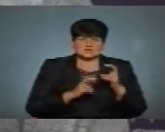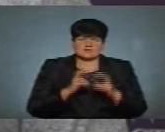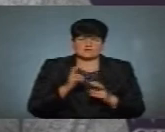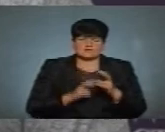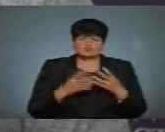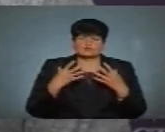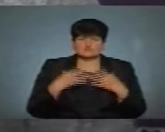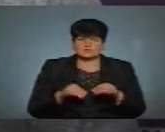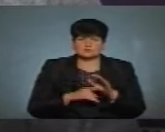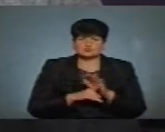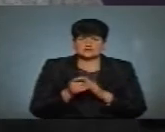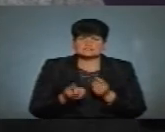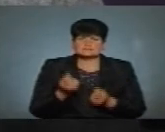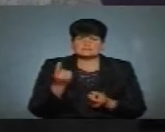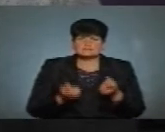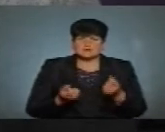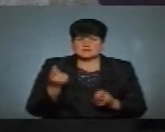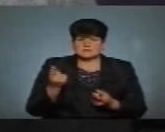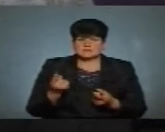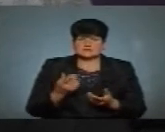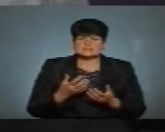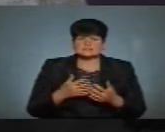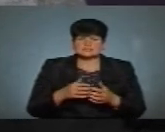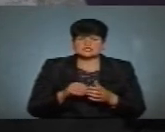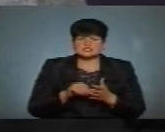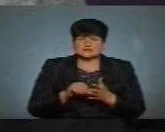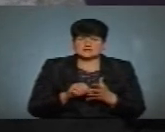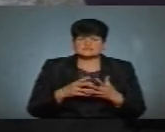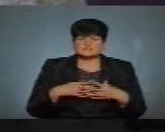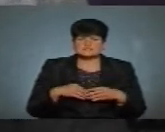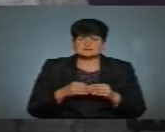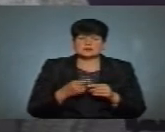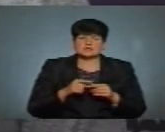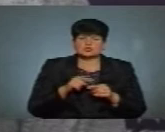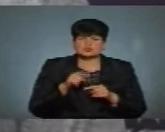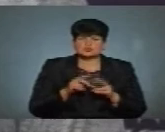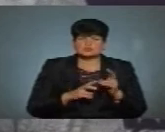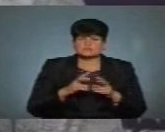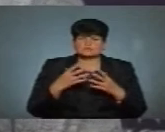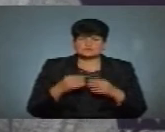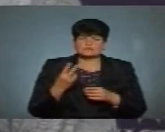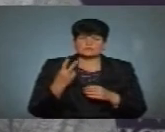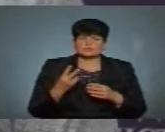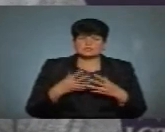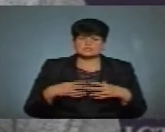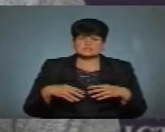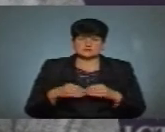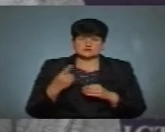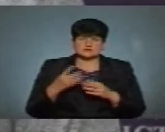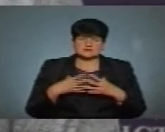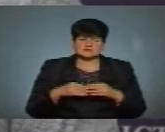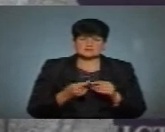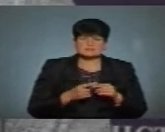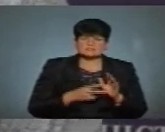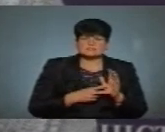Вже починаються спалахи захворювання серед членів сімей працівників цього склозаводу. Це, зокрема, вже в 2 сім'ях. Одна сім'я – це 7 осіб,